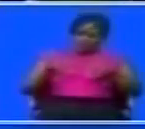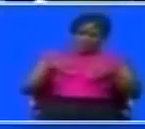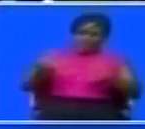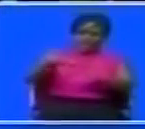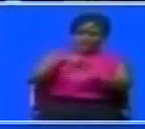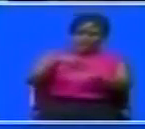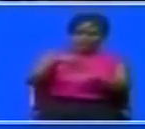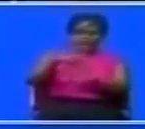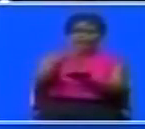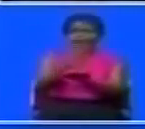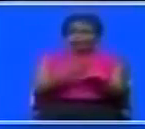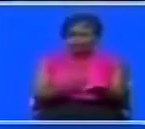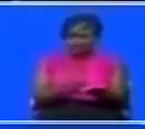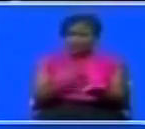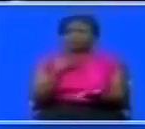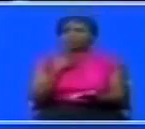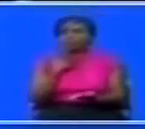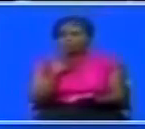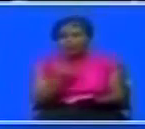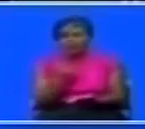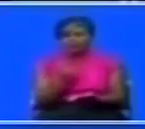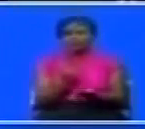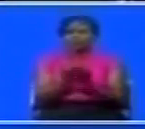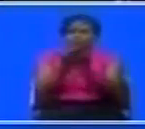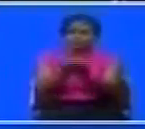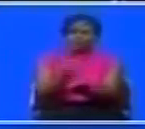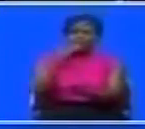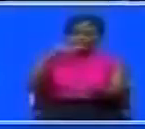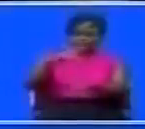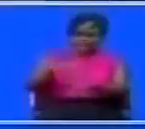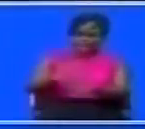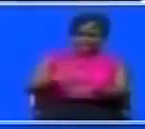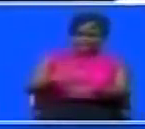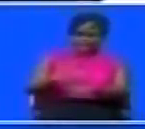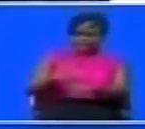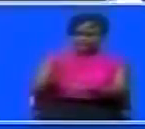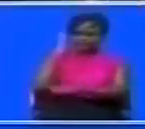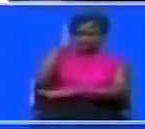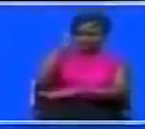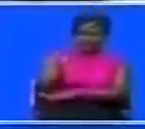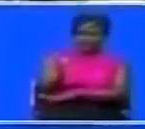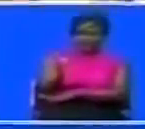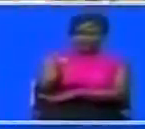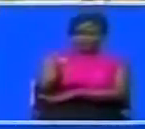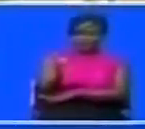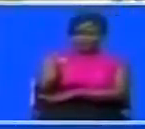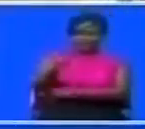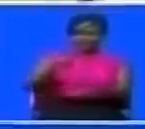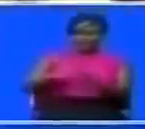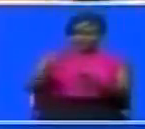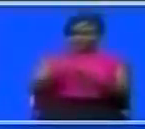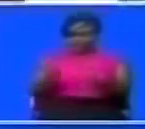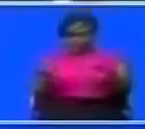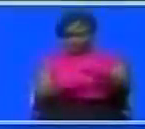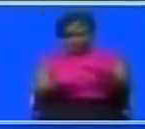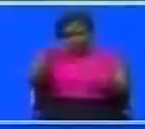takriban nusu saa wakitaka kuwasilisha barua kwa gavana ana kwa ana. Hapo ndipo naibu